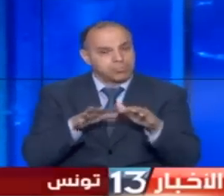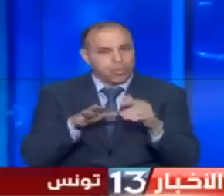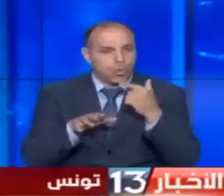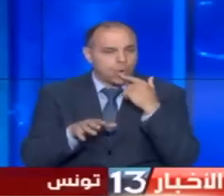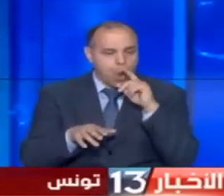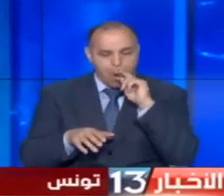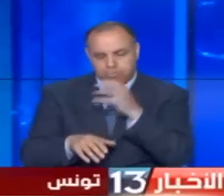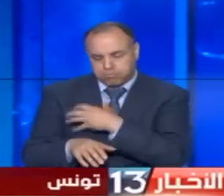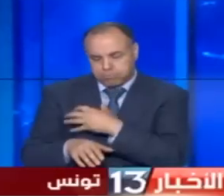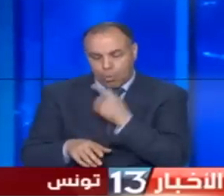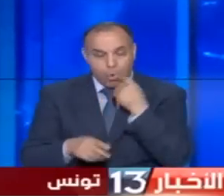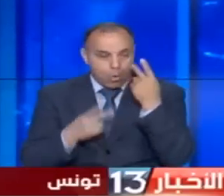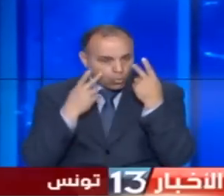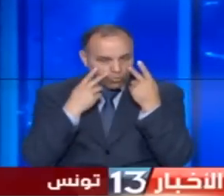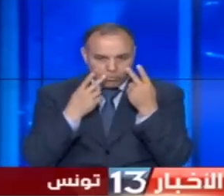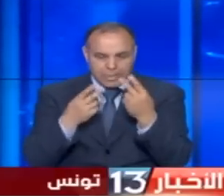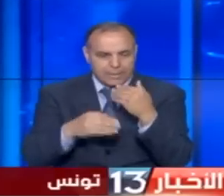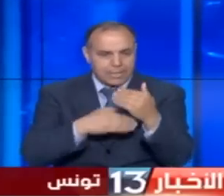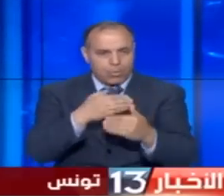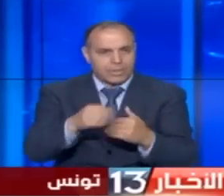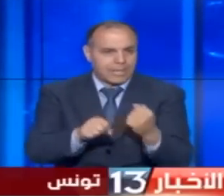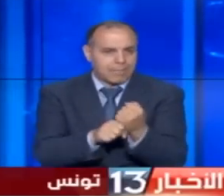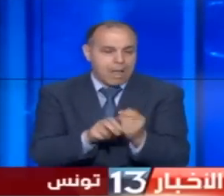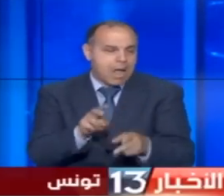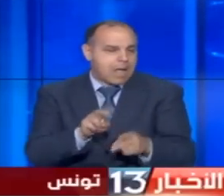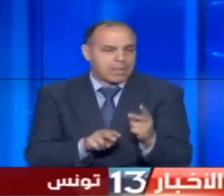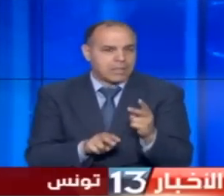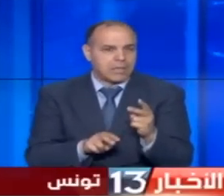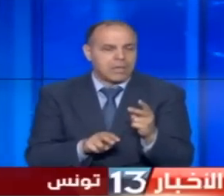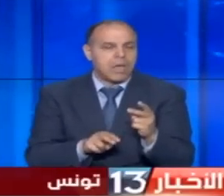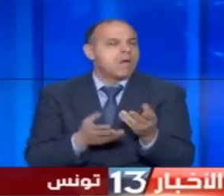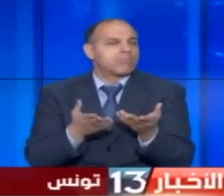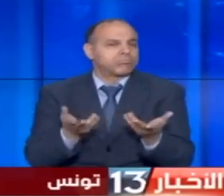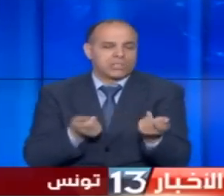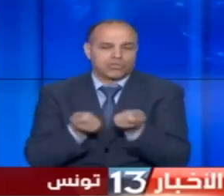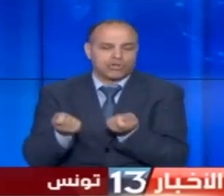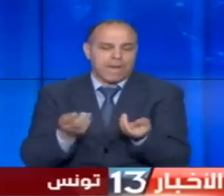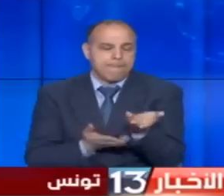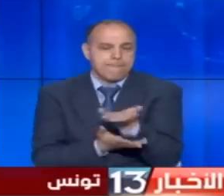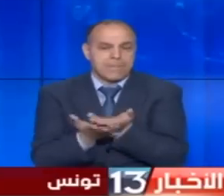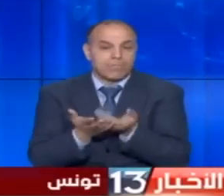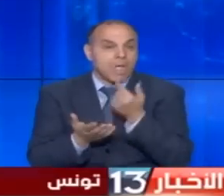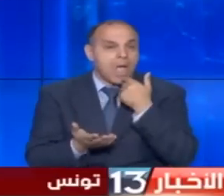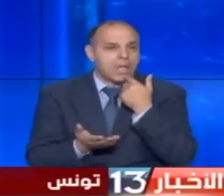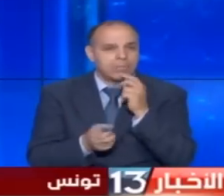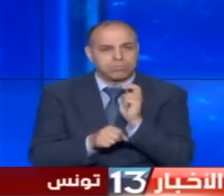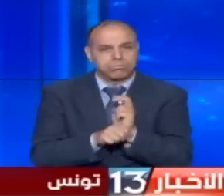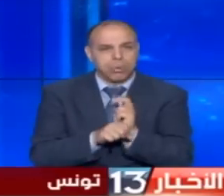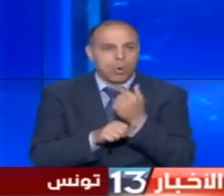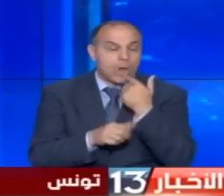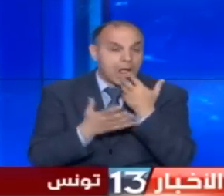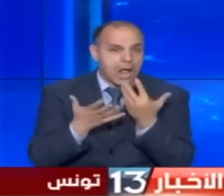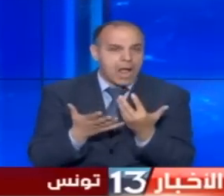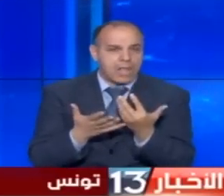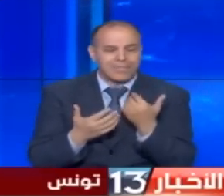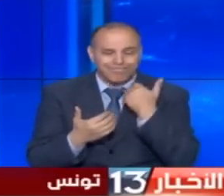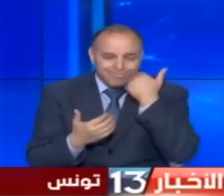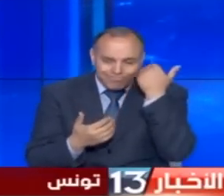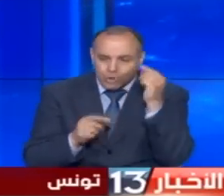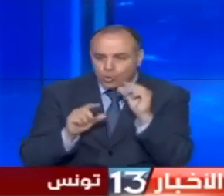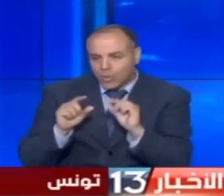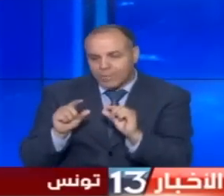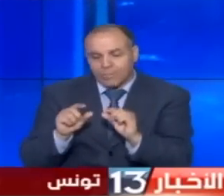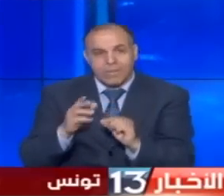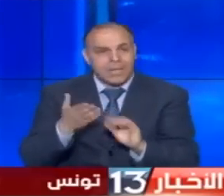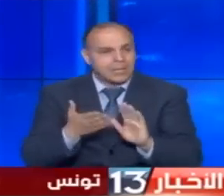الاعمال من كلا البلدين الى تطوير استثماراتهم ومبادراتهم التجاريه والتي بقيت وفقا لهم محتشمه ولا